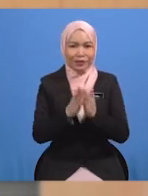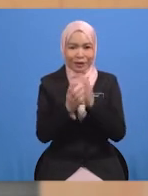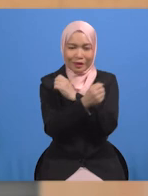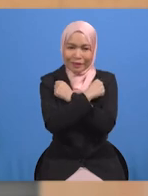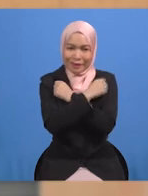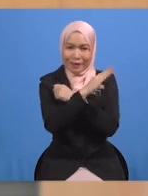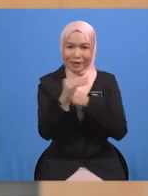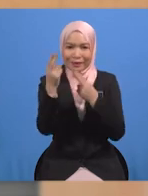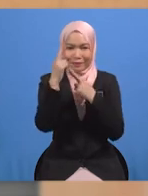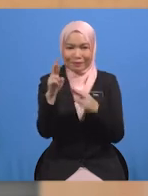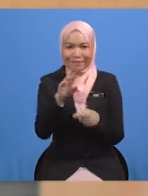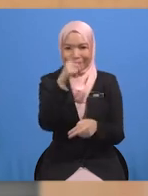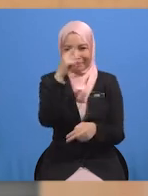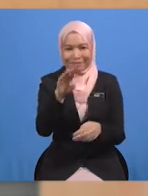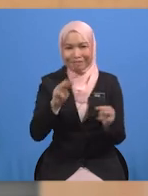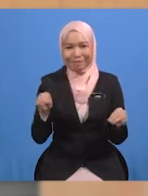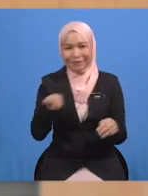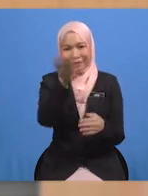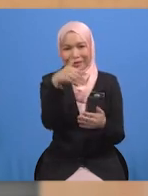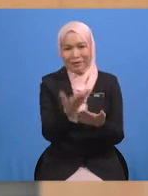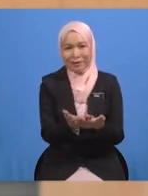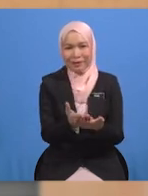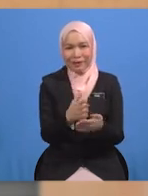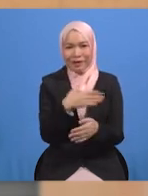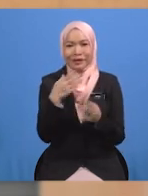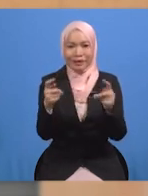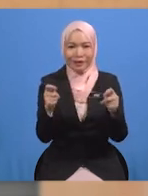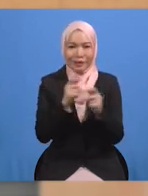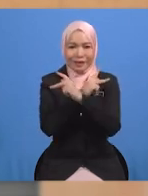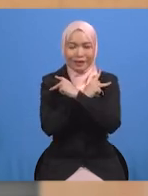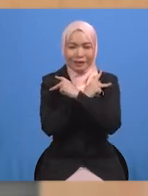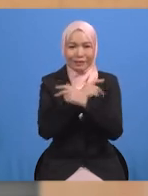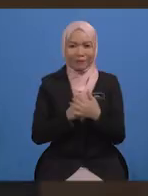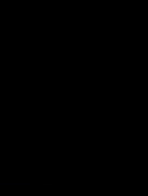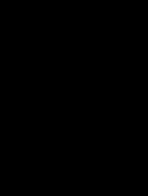salam hormat dari cikgu untuk murid-murid semua. Sekian, terima kasih.